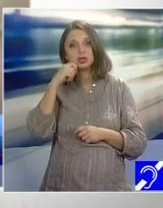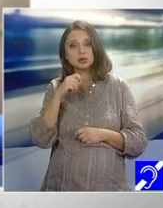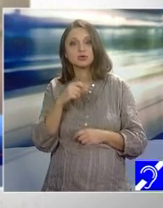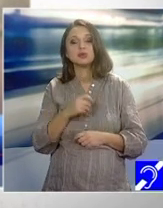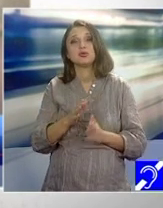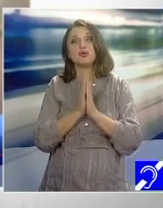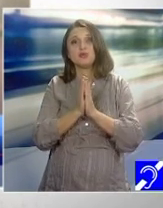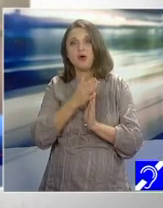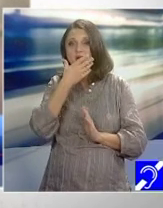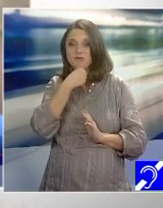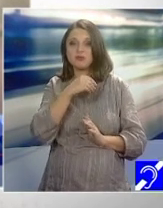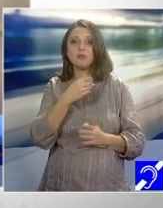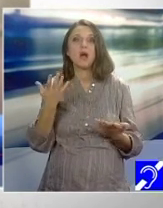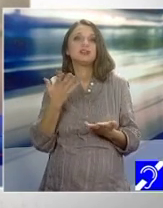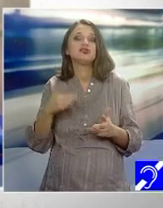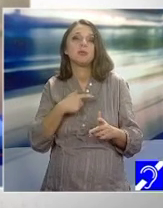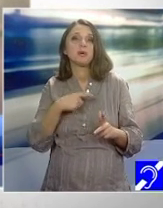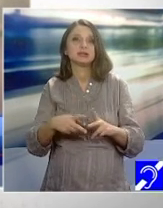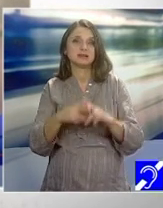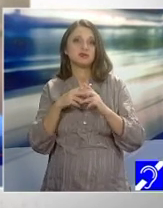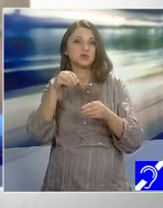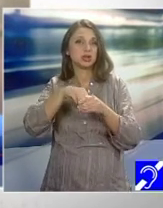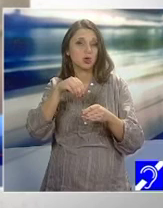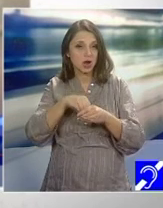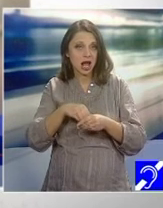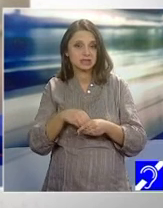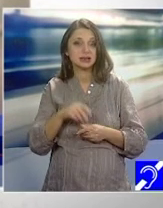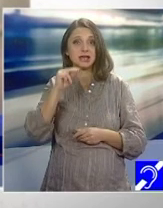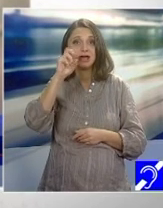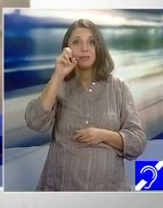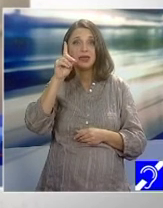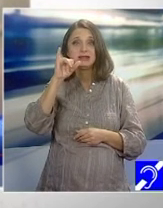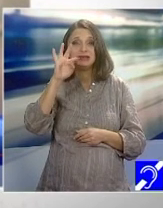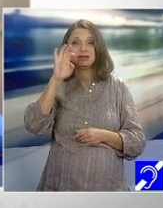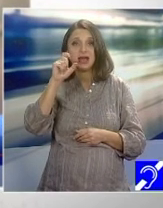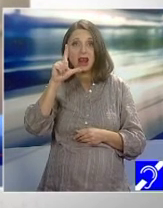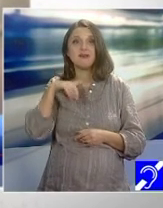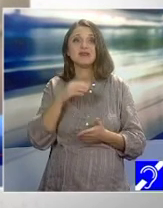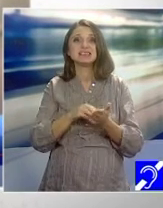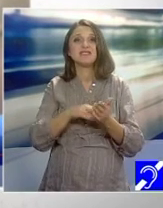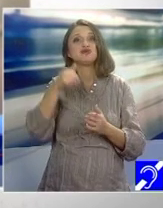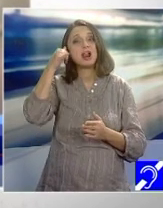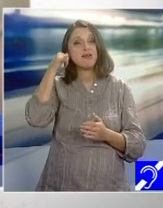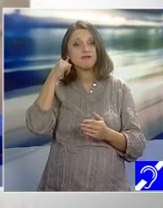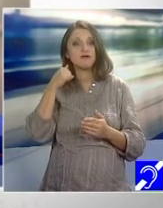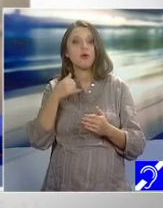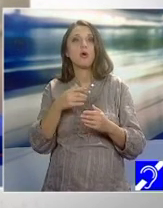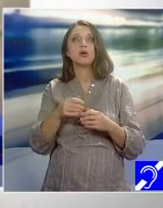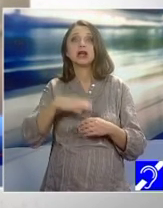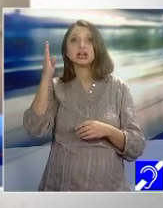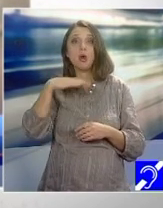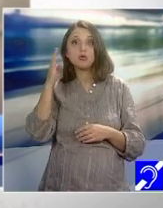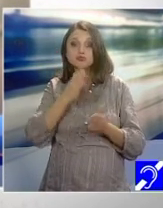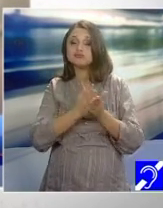care îi pot ajuta cu o donație. Peritel este un serviciu telefonic care oferă non-stop